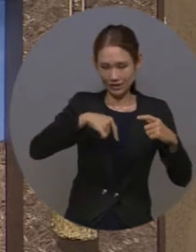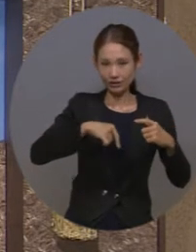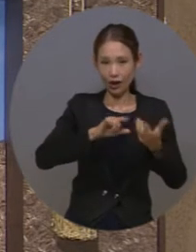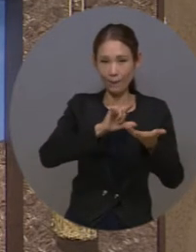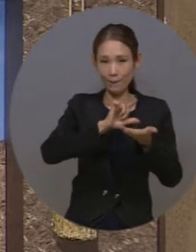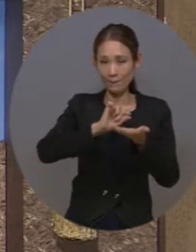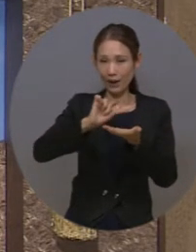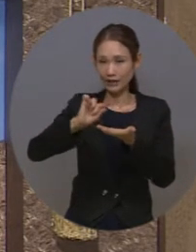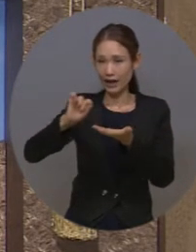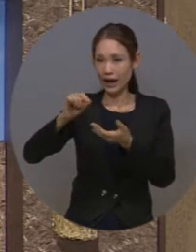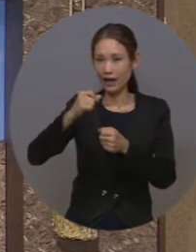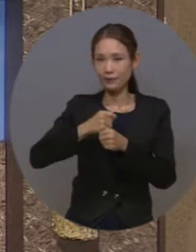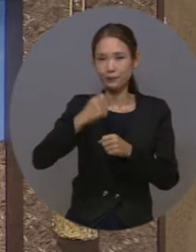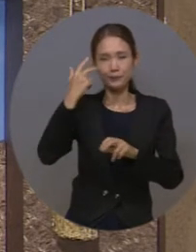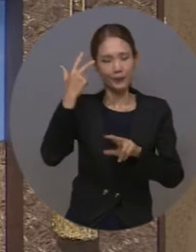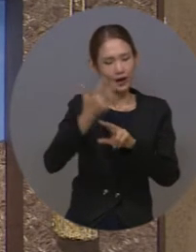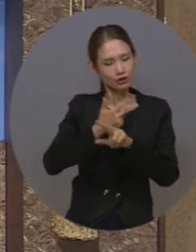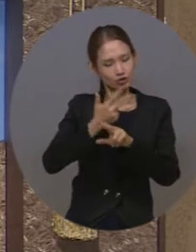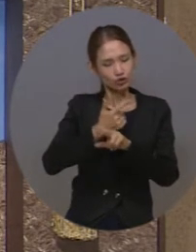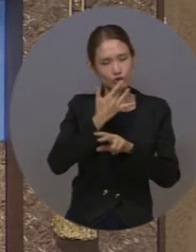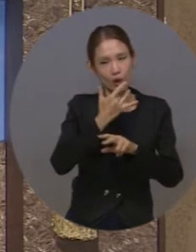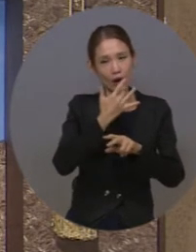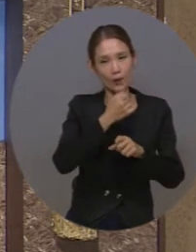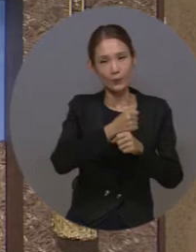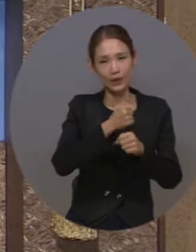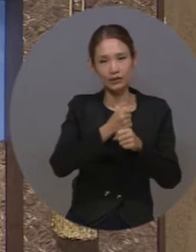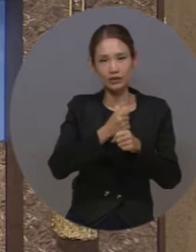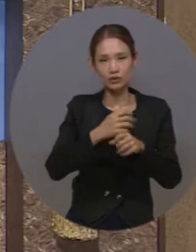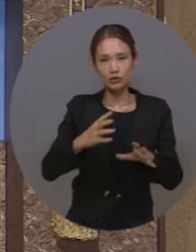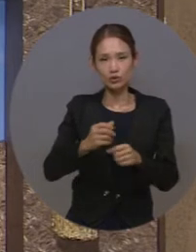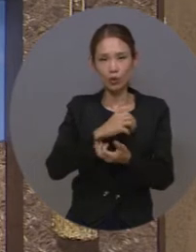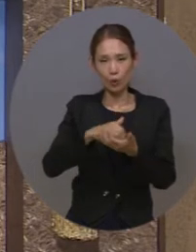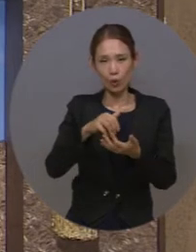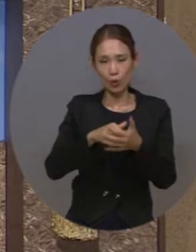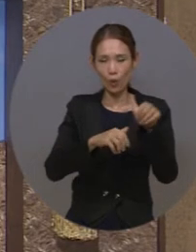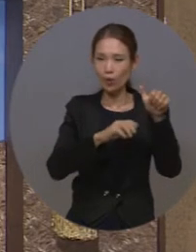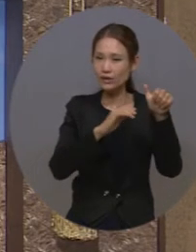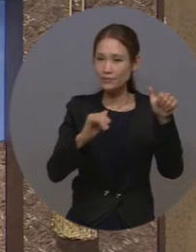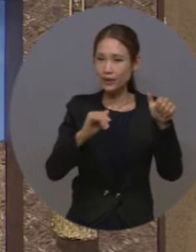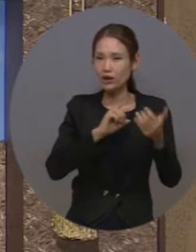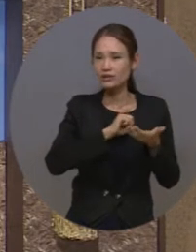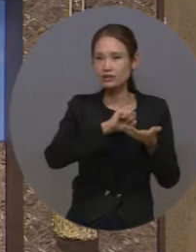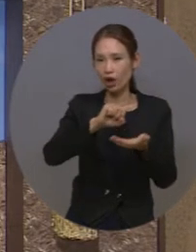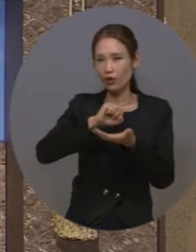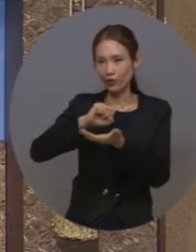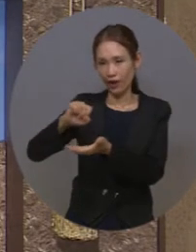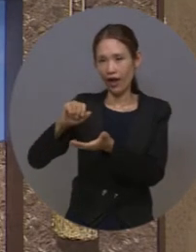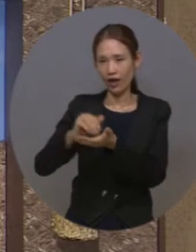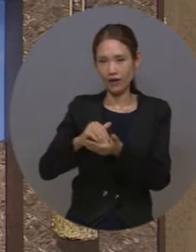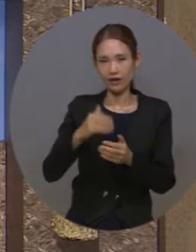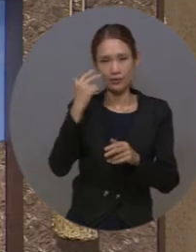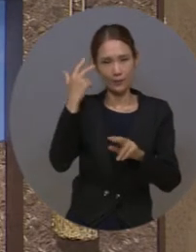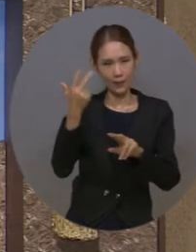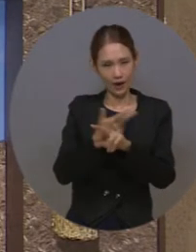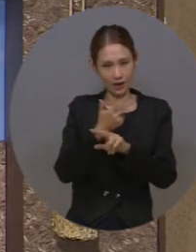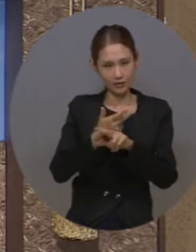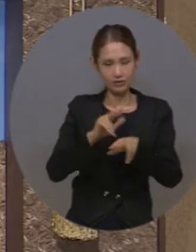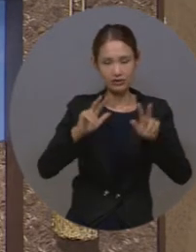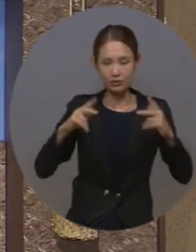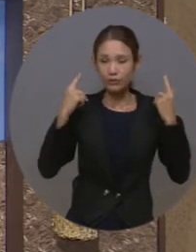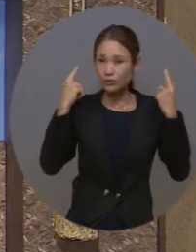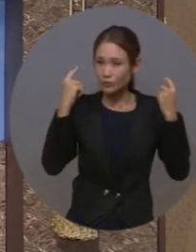이렇게 매주 화요일 날 만들어서 50명분들한테 전달을 했습니다. 와, 매주 만들어서요? 네. 그거는 지금도 하고